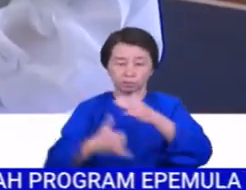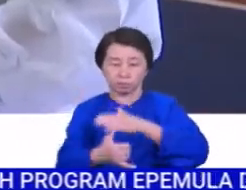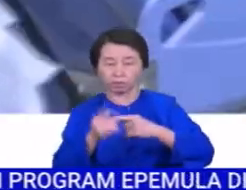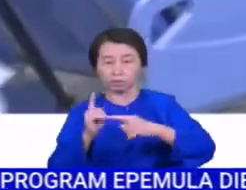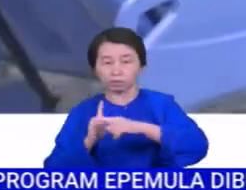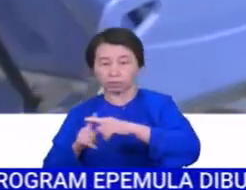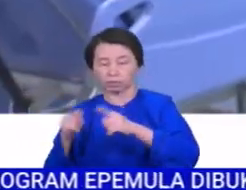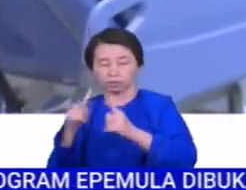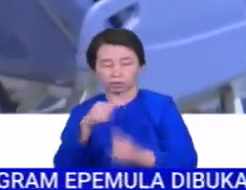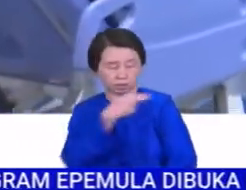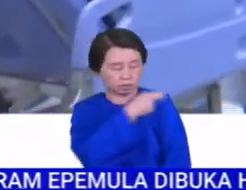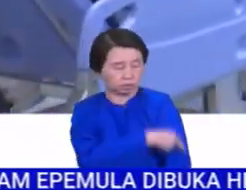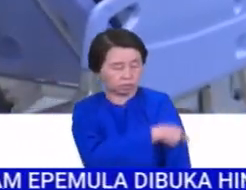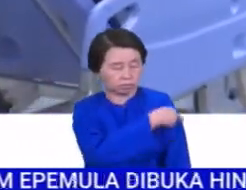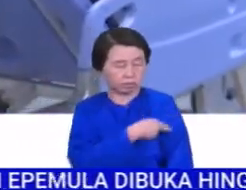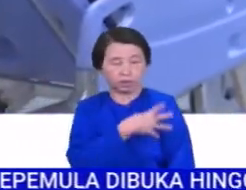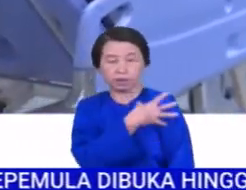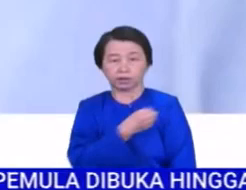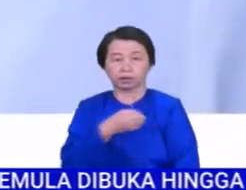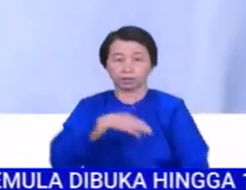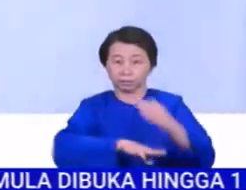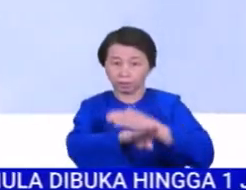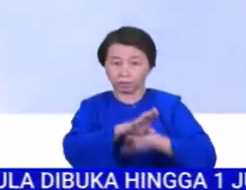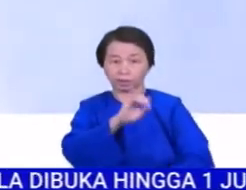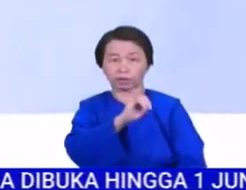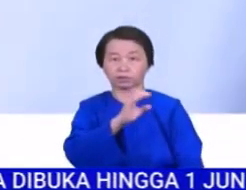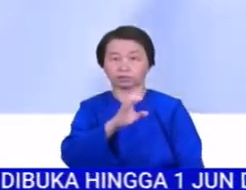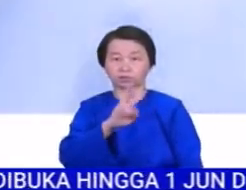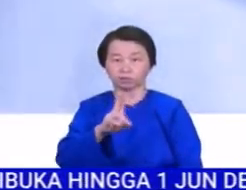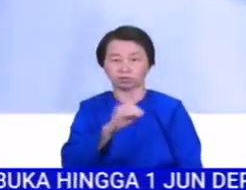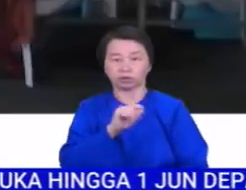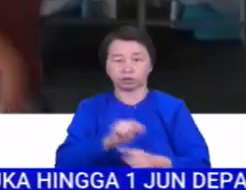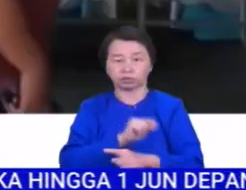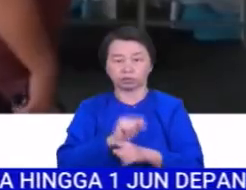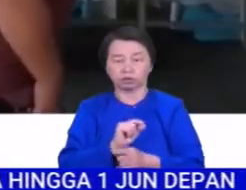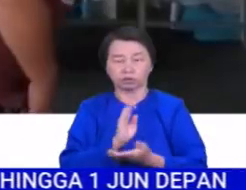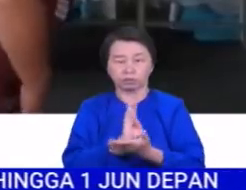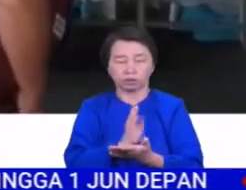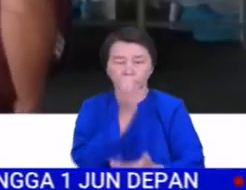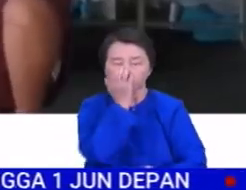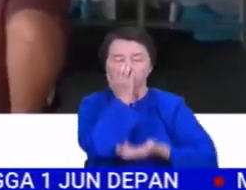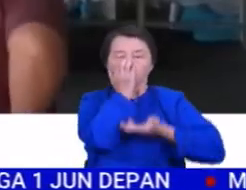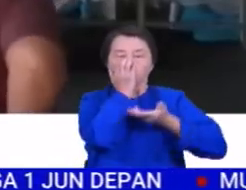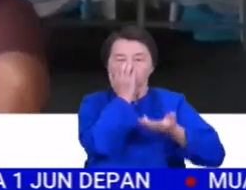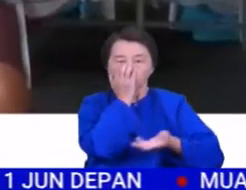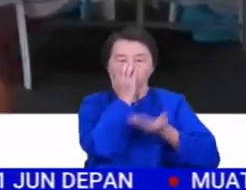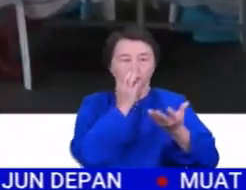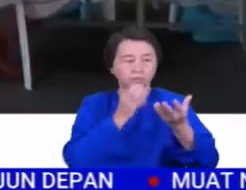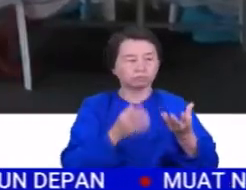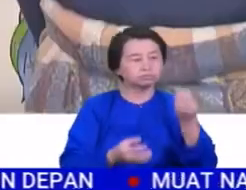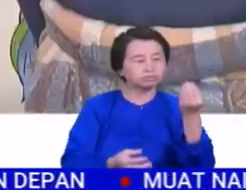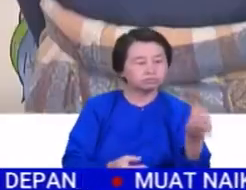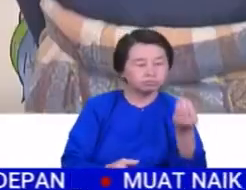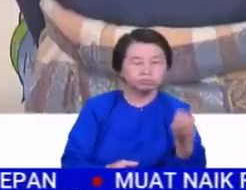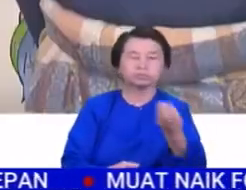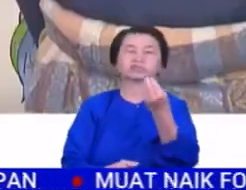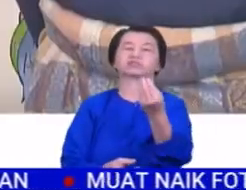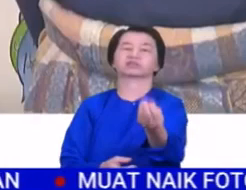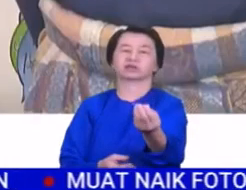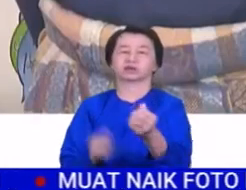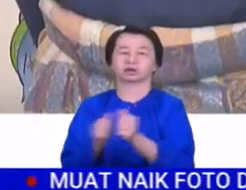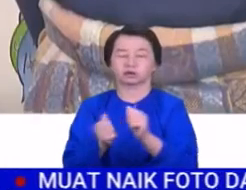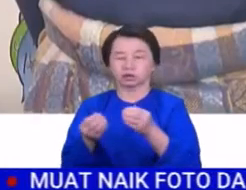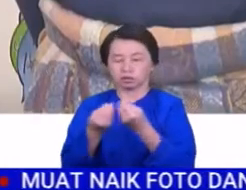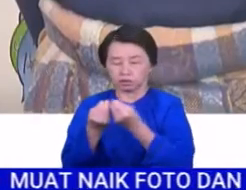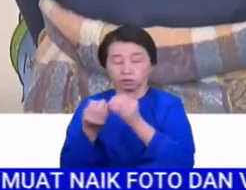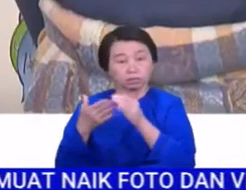positif ke hospital dan unit rawatan rapi ICU serta penggunaan bantuan alat pernafasan semakin berkurangan dengan kes